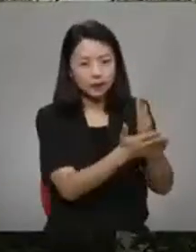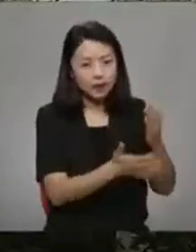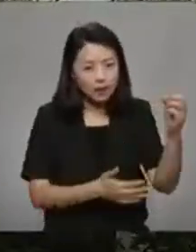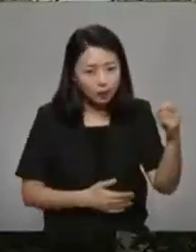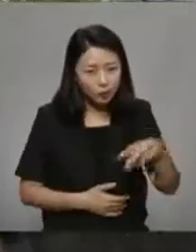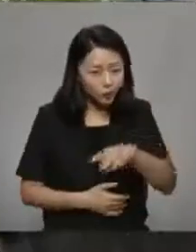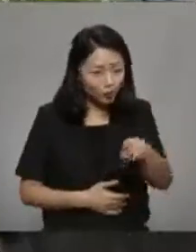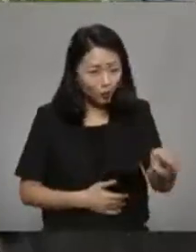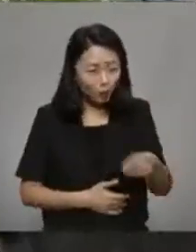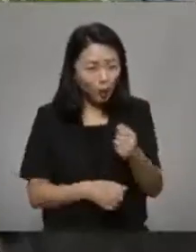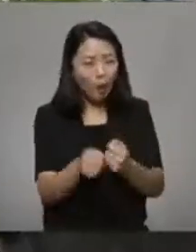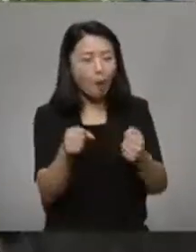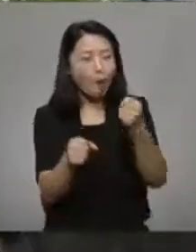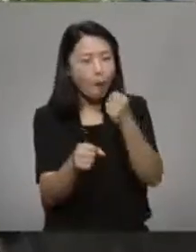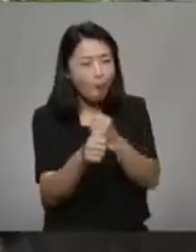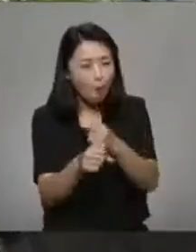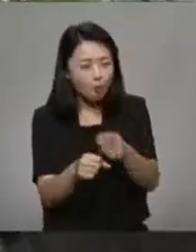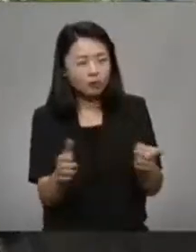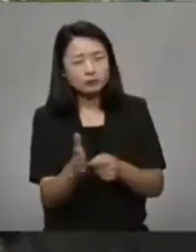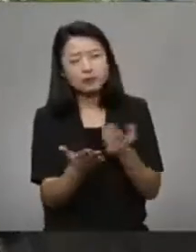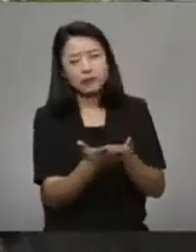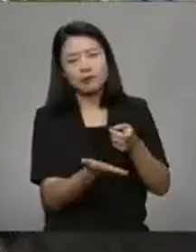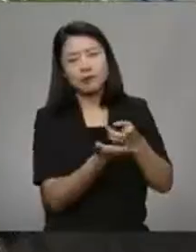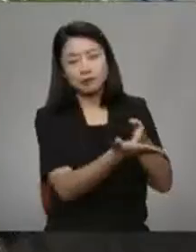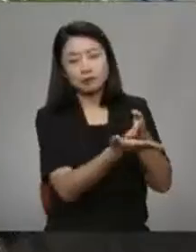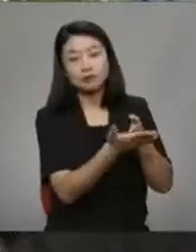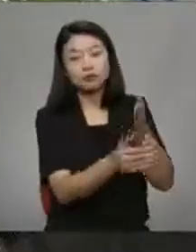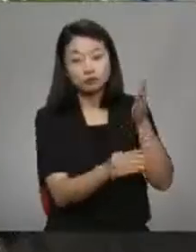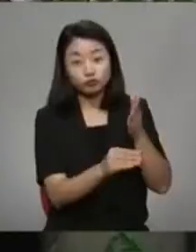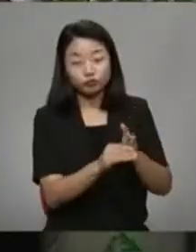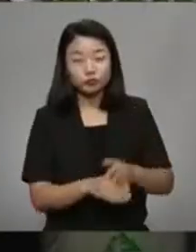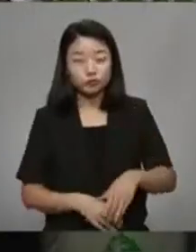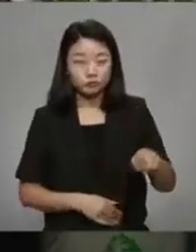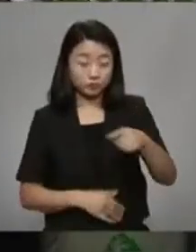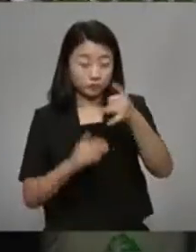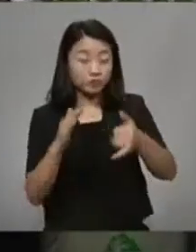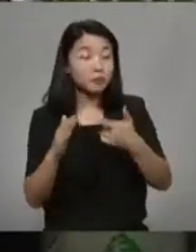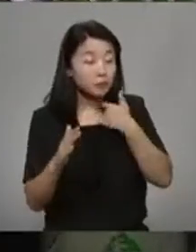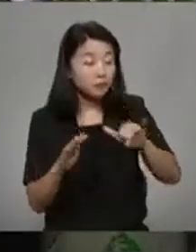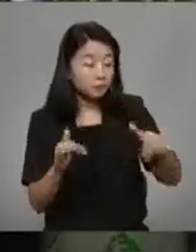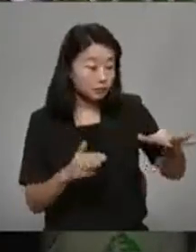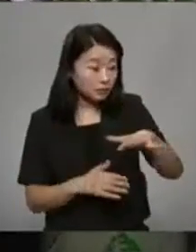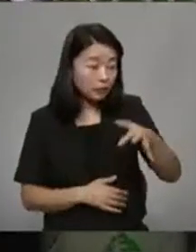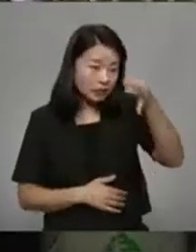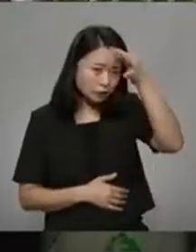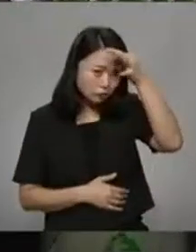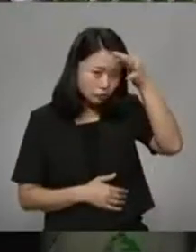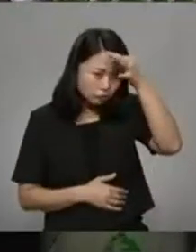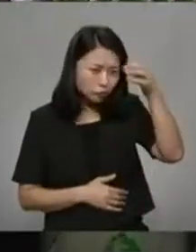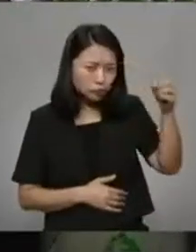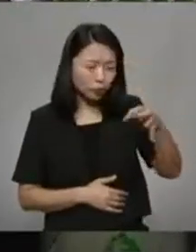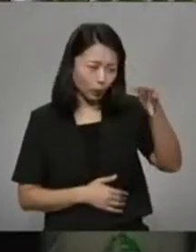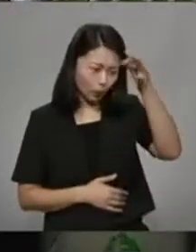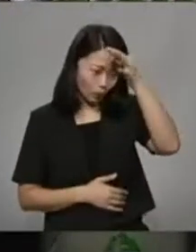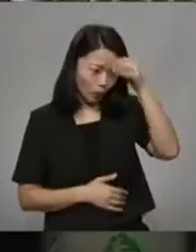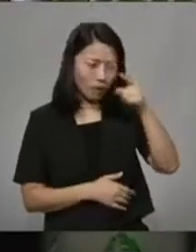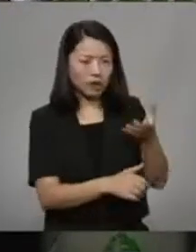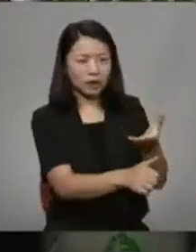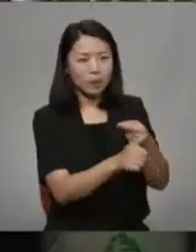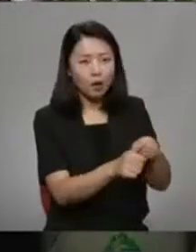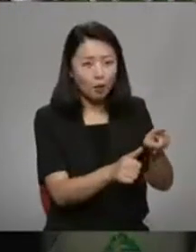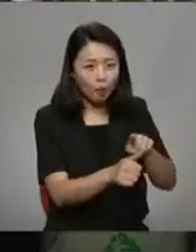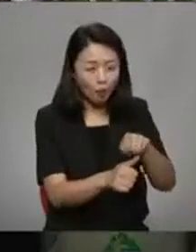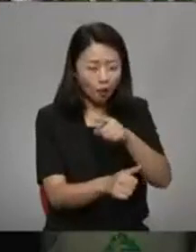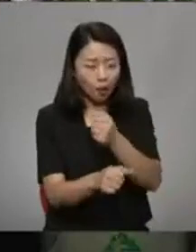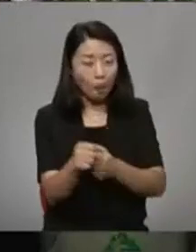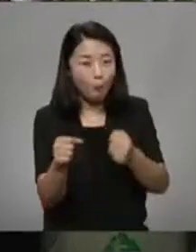광해 복구 사업의 조속한 시행을 촉구하고 있습니다. 이들이 가지고 있는 그 기술력과 노하우를 잘